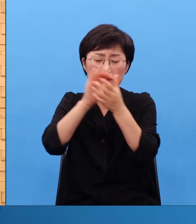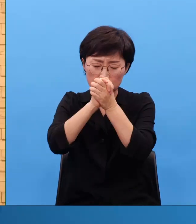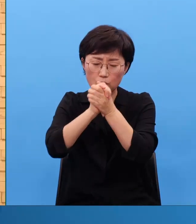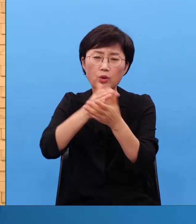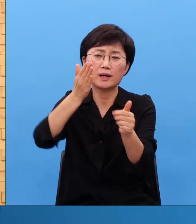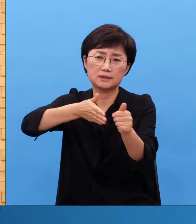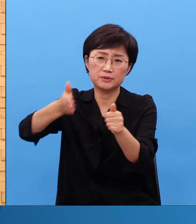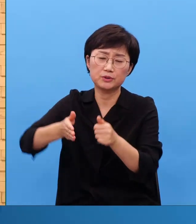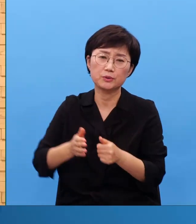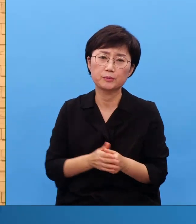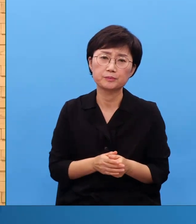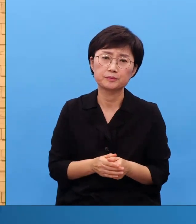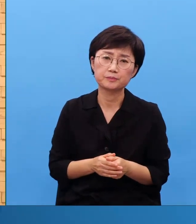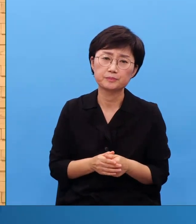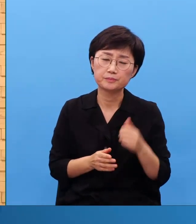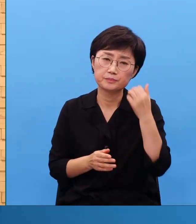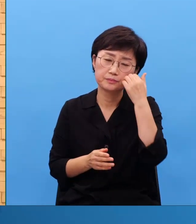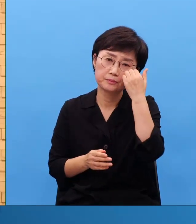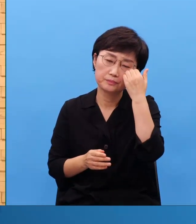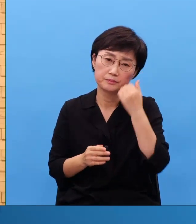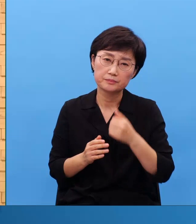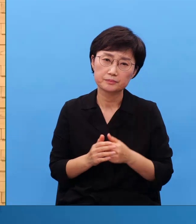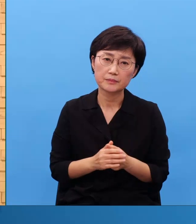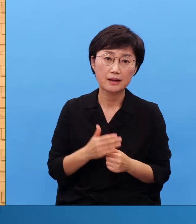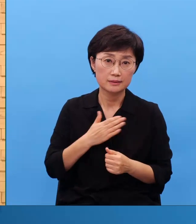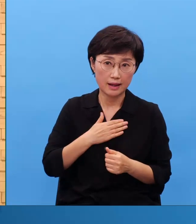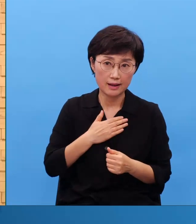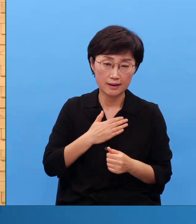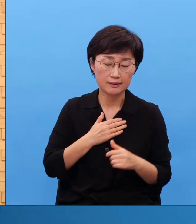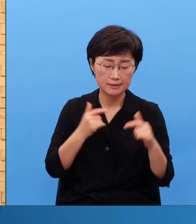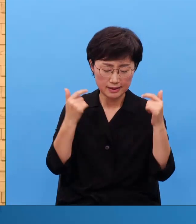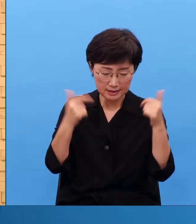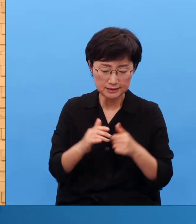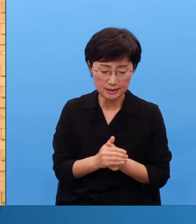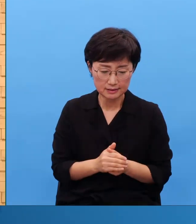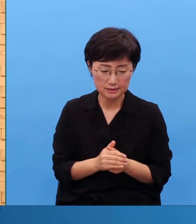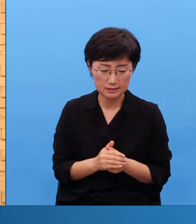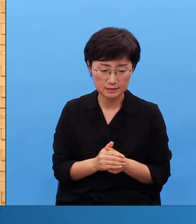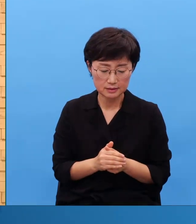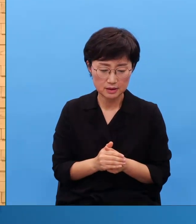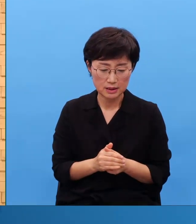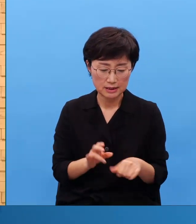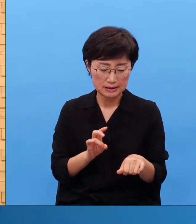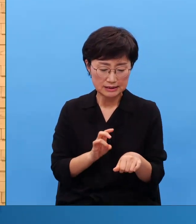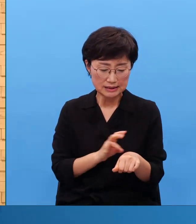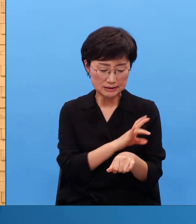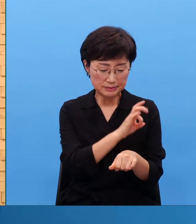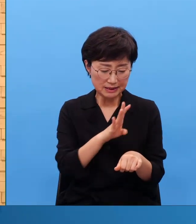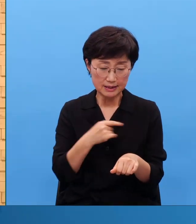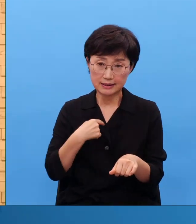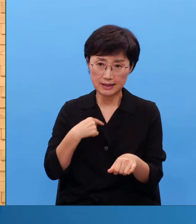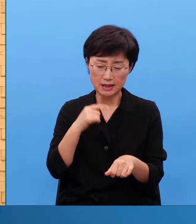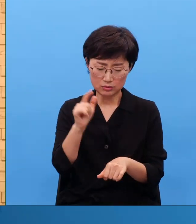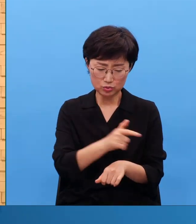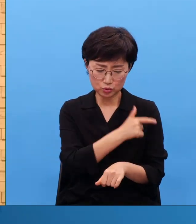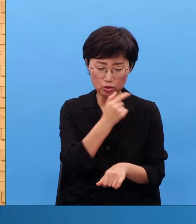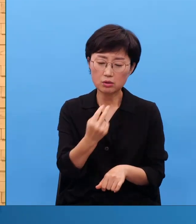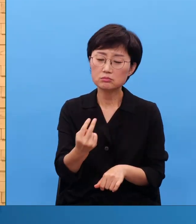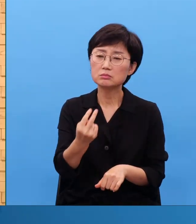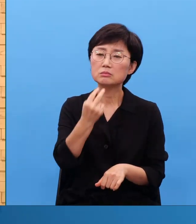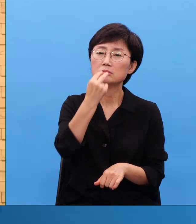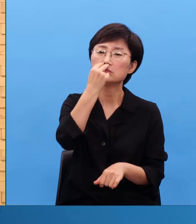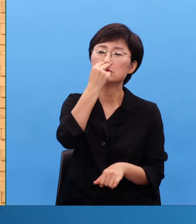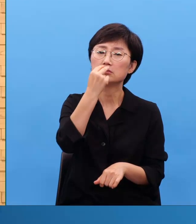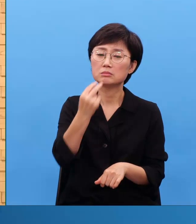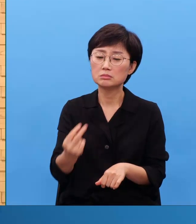prayer. 저는 항상 그냥 뭐 100% 24는 할 수 없겠죠. 그러나 거의 24. This is what I do. Maybe I'm not able